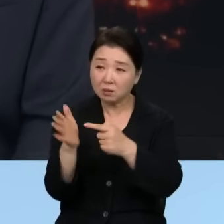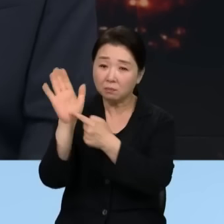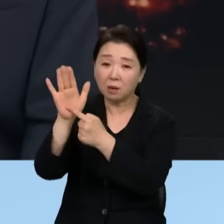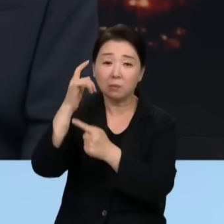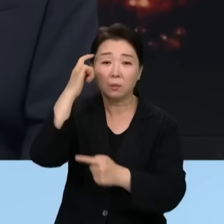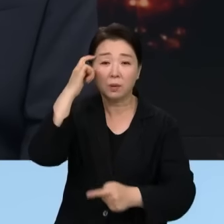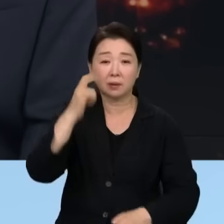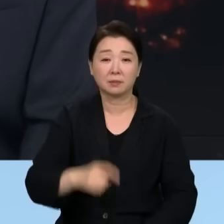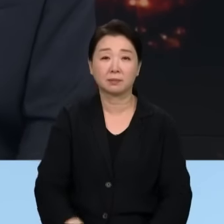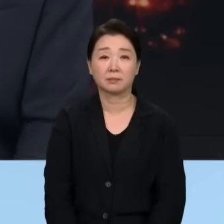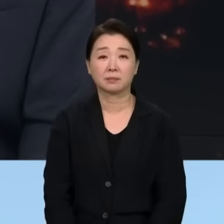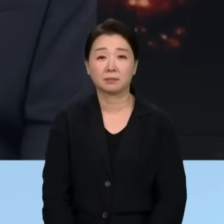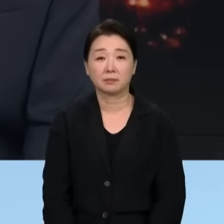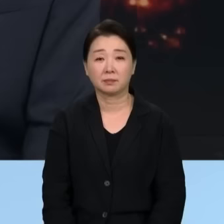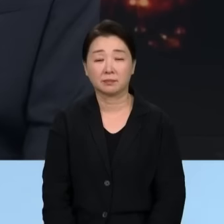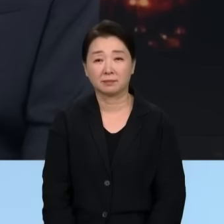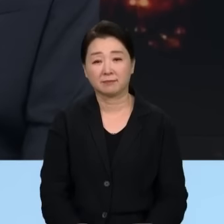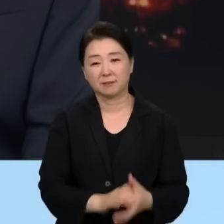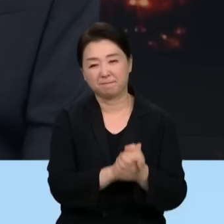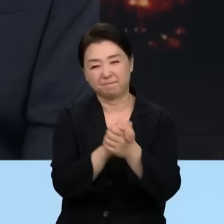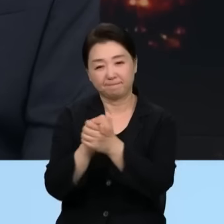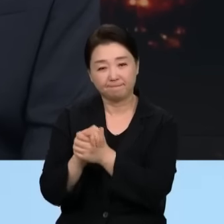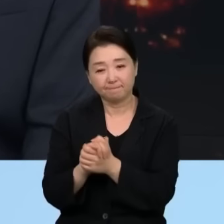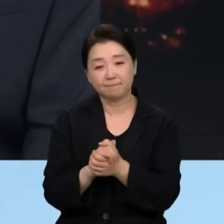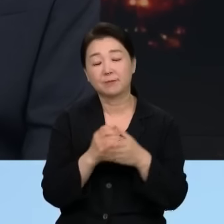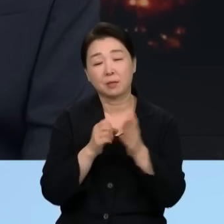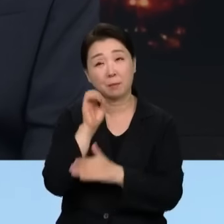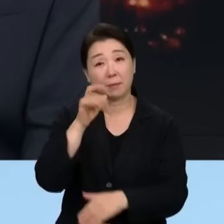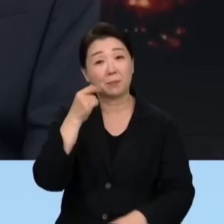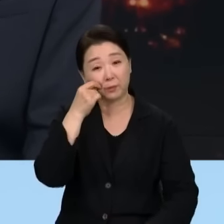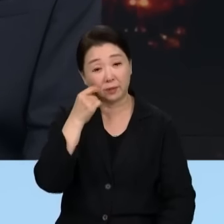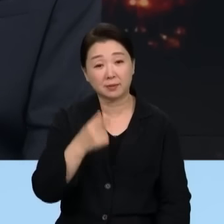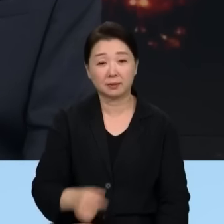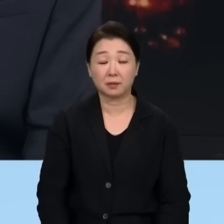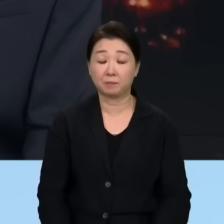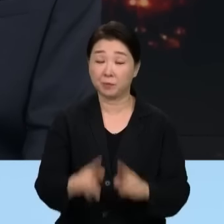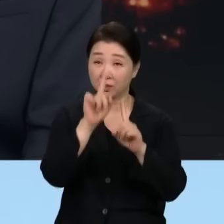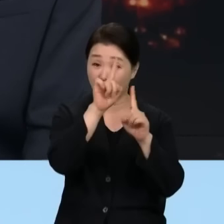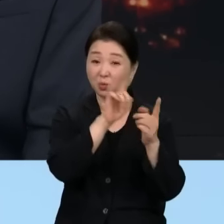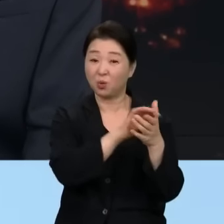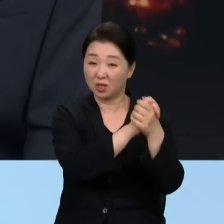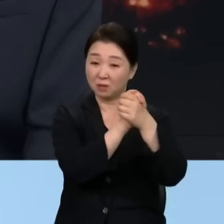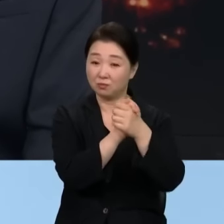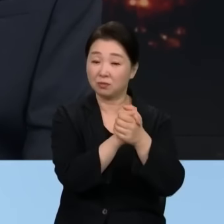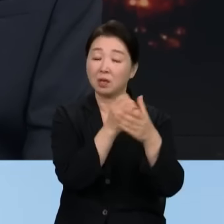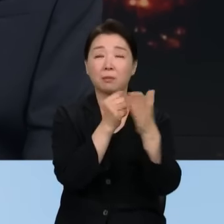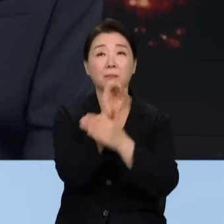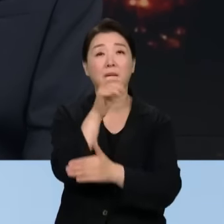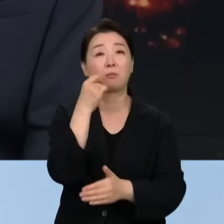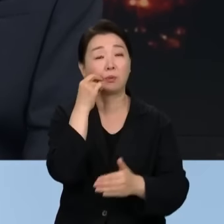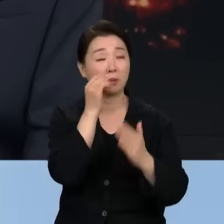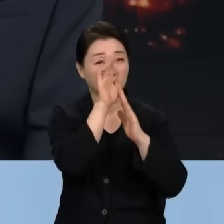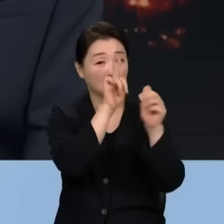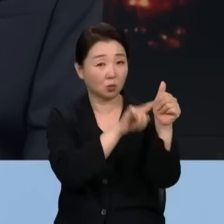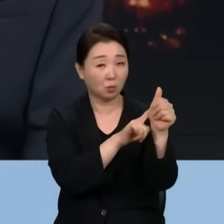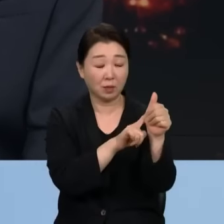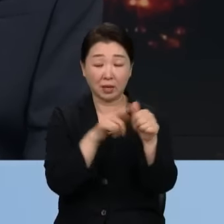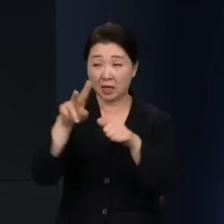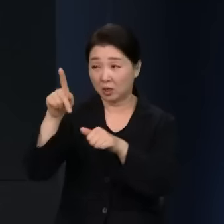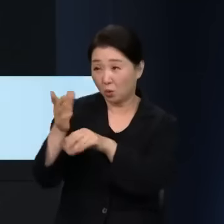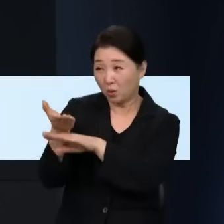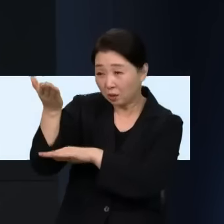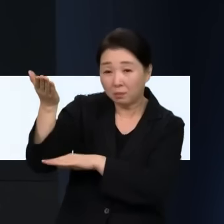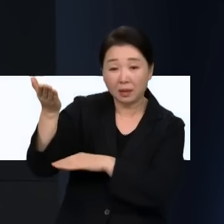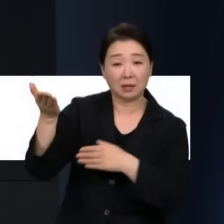하신 겁니까네 그까 친분 때문이죠 사실 예 이종호 전 대표하고 이제 그 선배들하고 사실